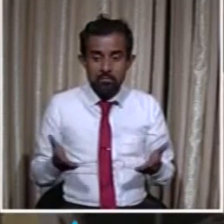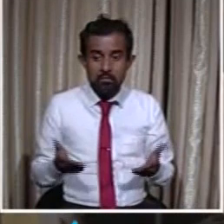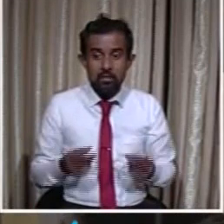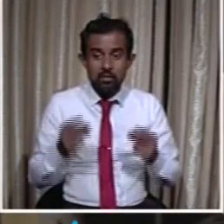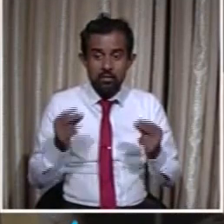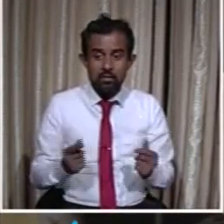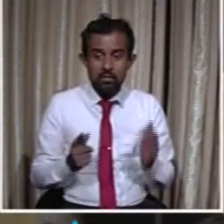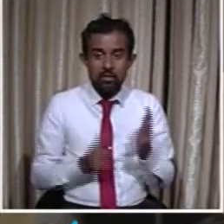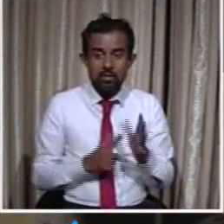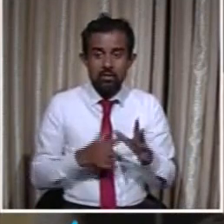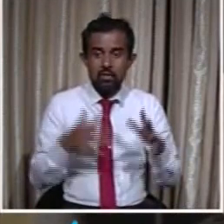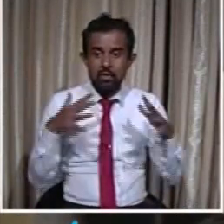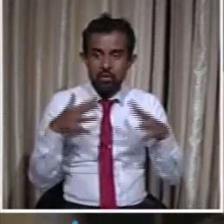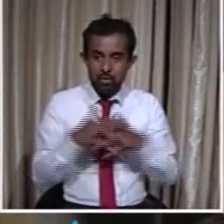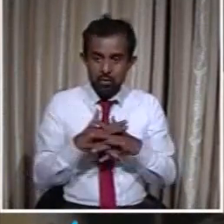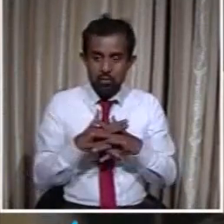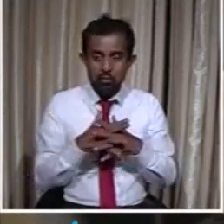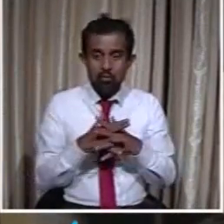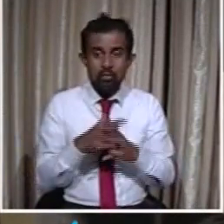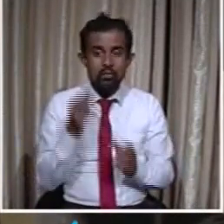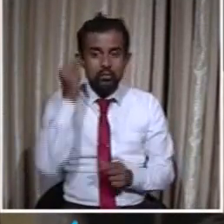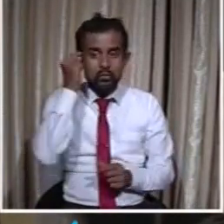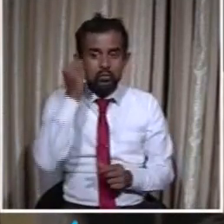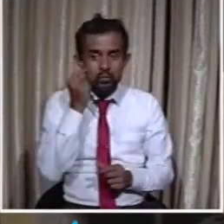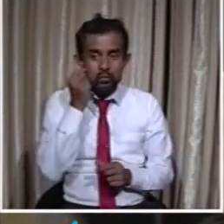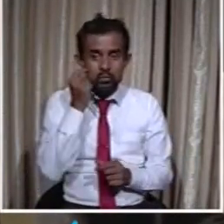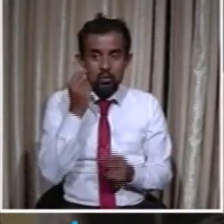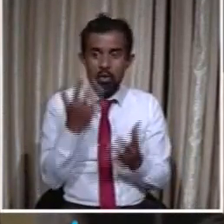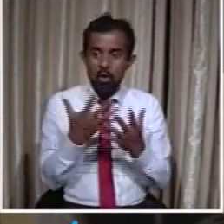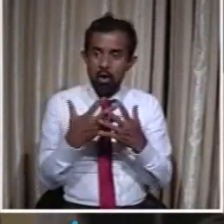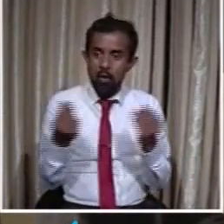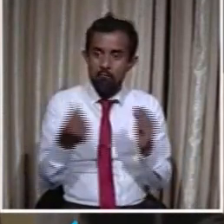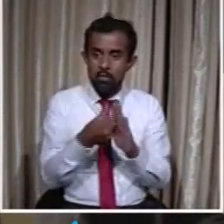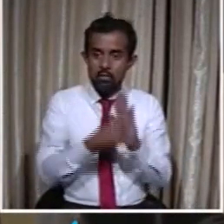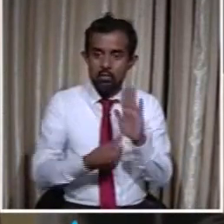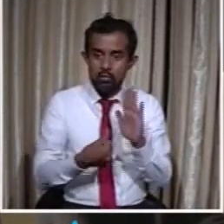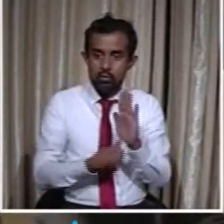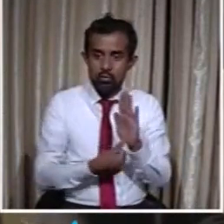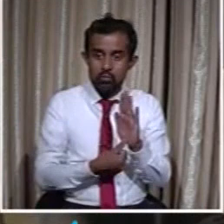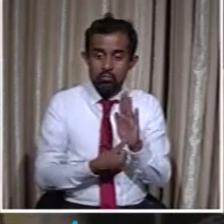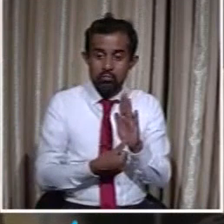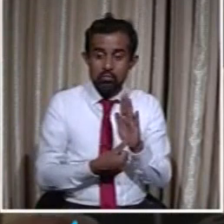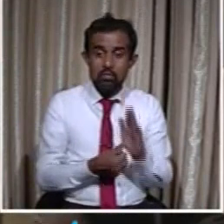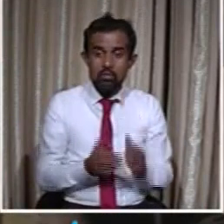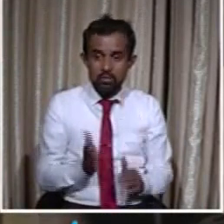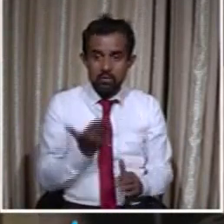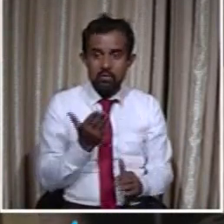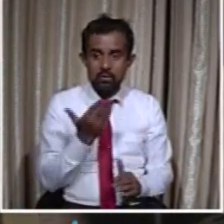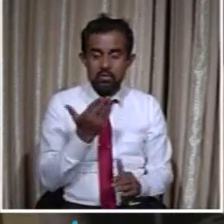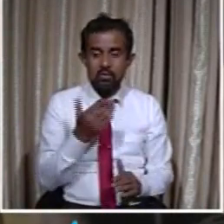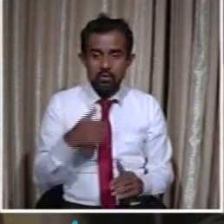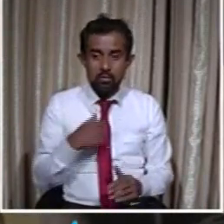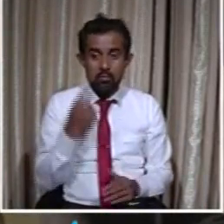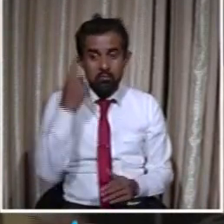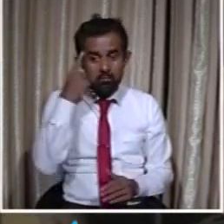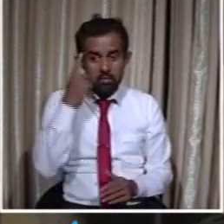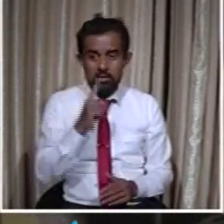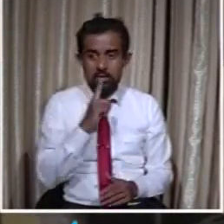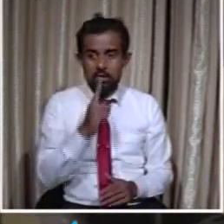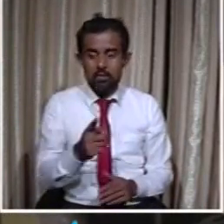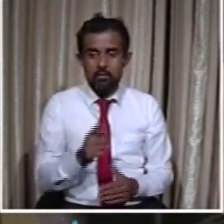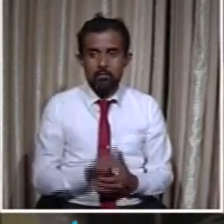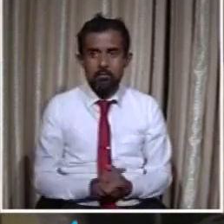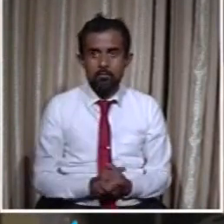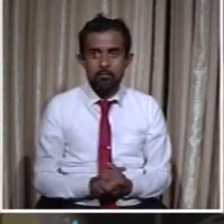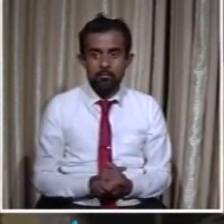தடை சட்டம் என்பதை கௌரவ உறுப்பினர்களுக்கு கூறிக்கொள்ள விரும்புகின்றேன். அதே நேரத்தில் கௌரவ அமைச்சர் விஜயதாச ராஜபக்ச இங்கு